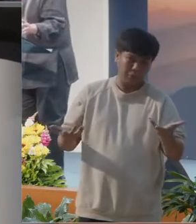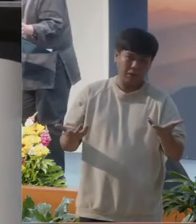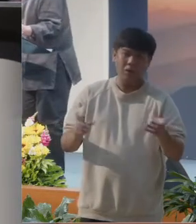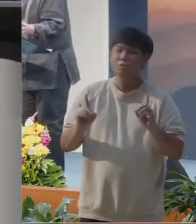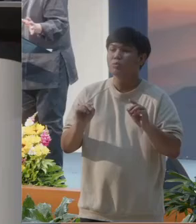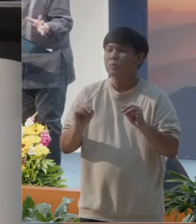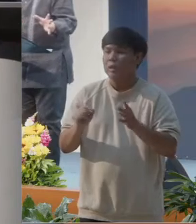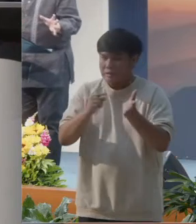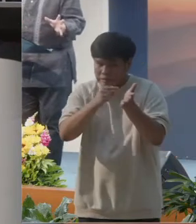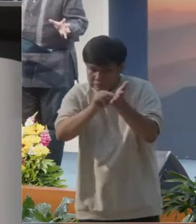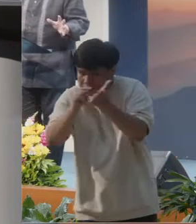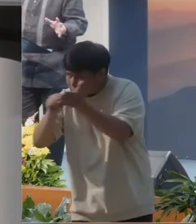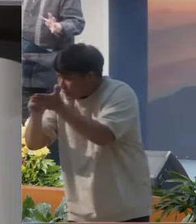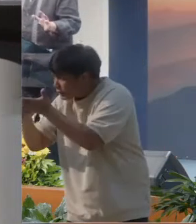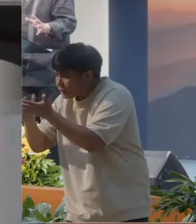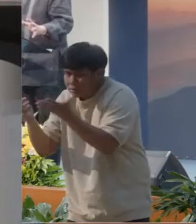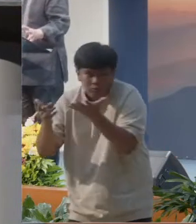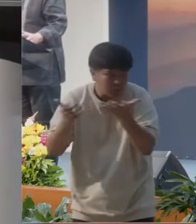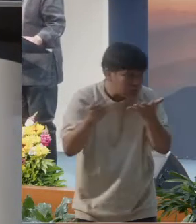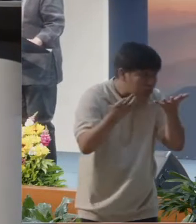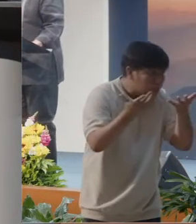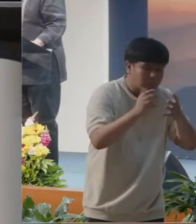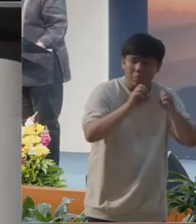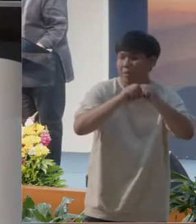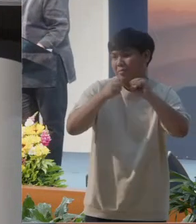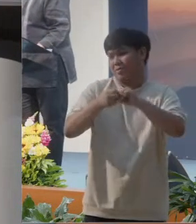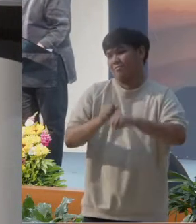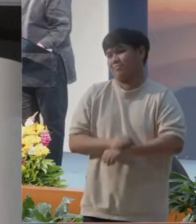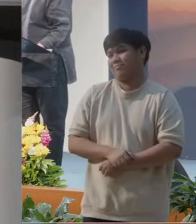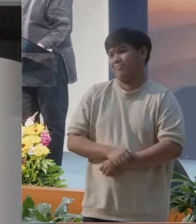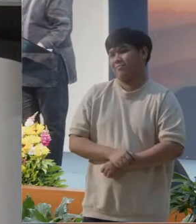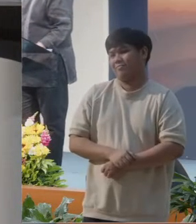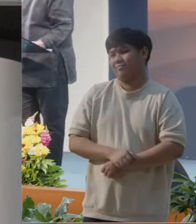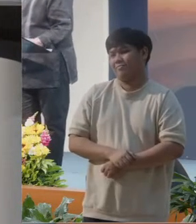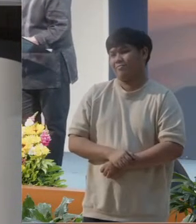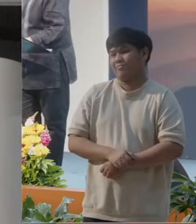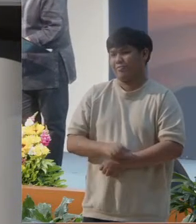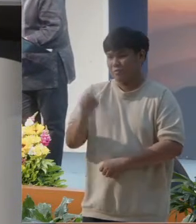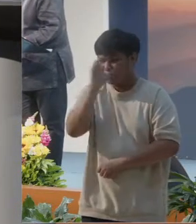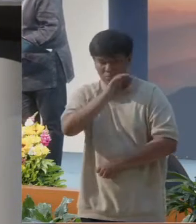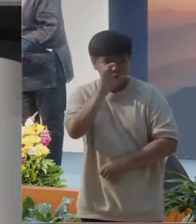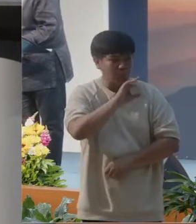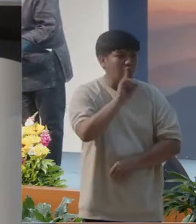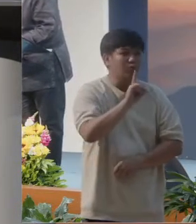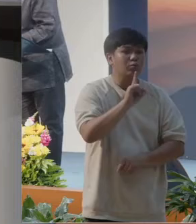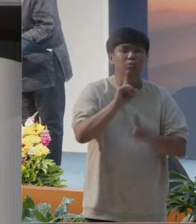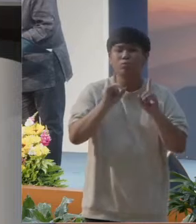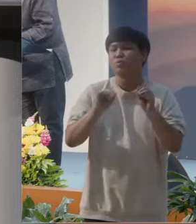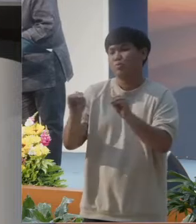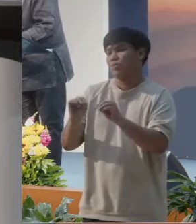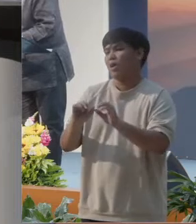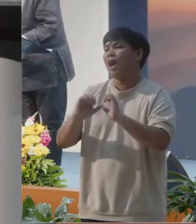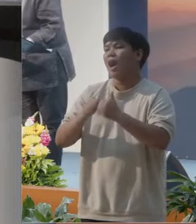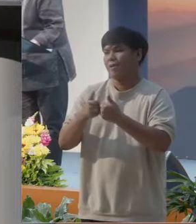natin kagad, saan ang may problema? Tignan natin kung ano ang ating maaaring gawin.